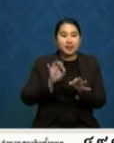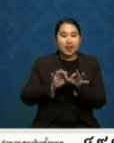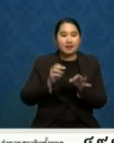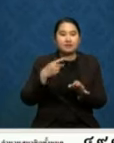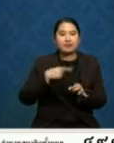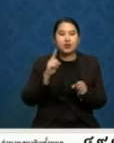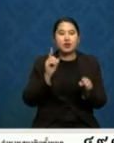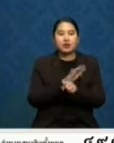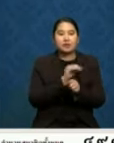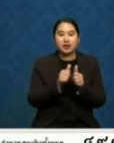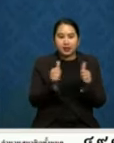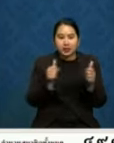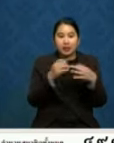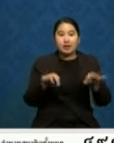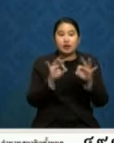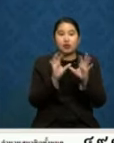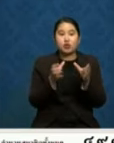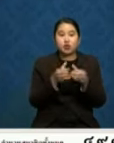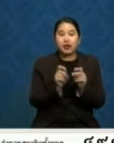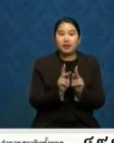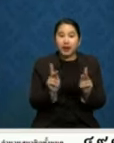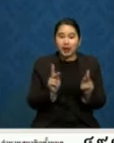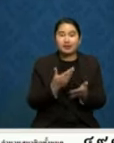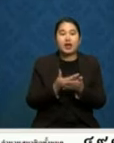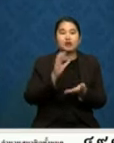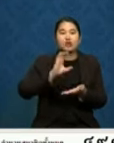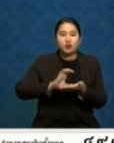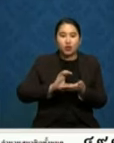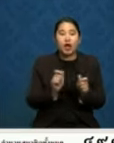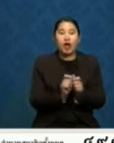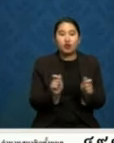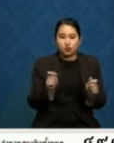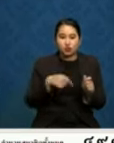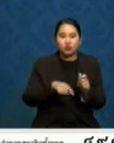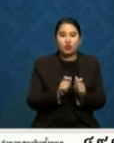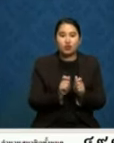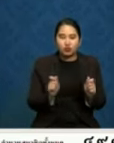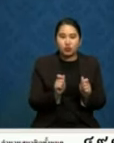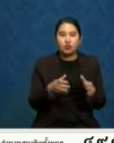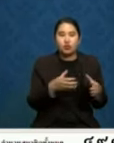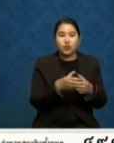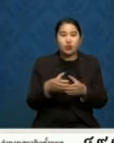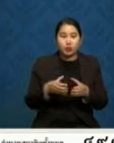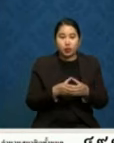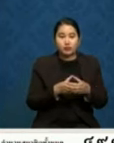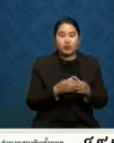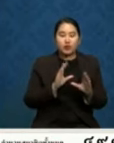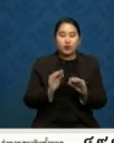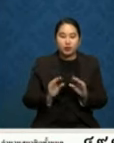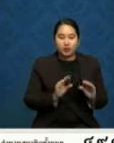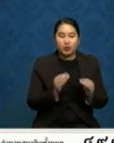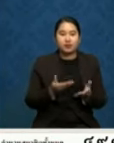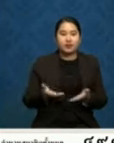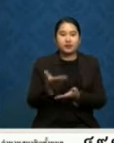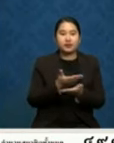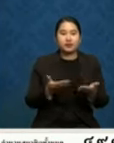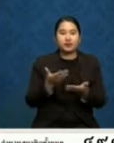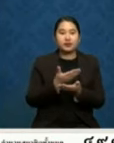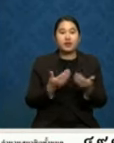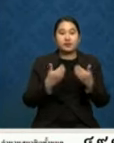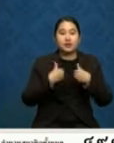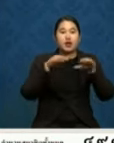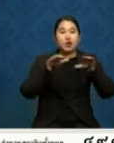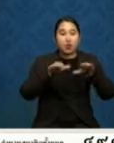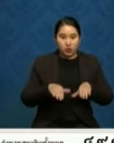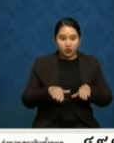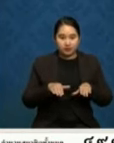สุดทางกรรมธิการงบประมาณโดยชั้นอนุกรรมธิการรวมถึงคณะกรรมการชุดใหญ่ได้มีการพิจารณาแล้วก็ปรับลด